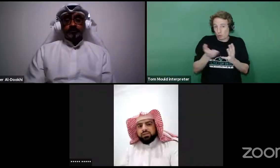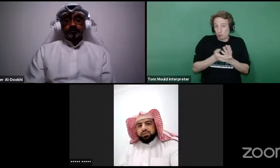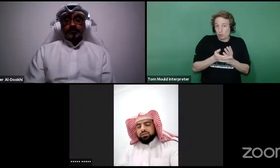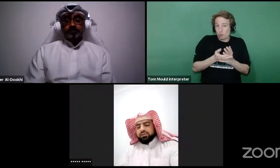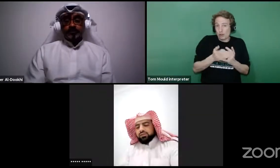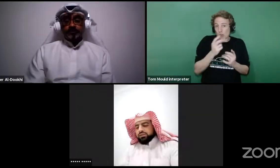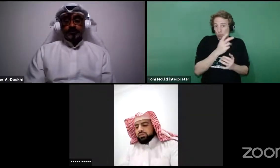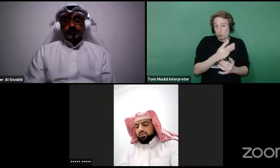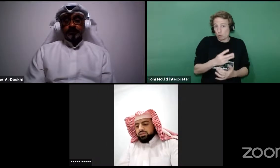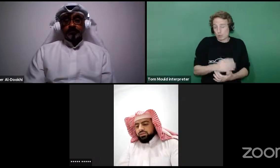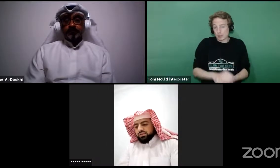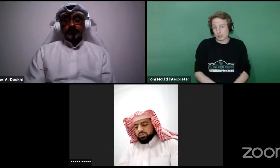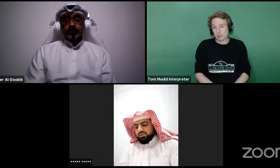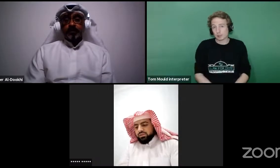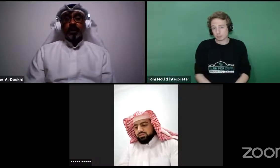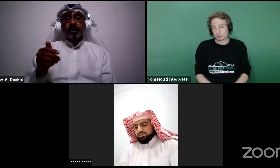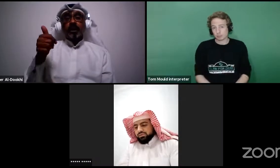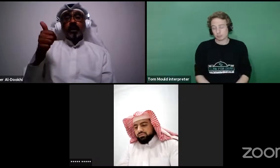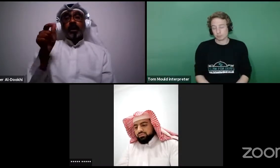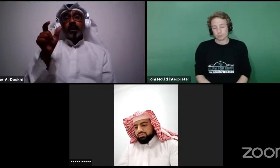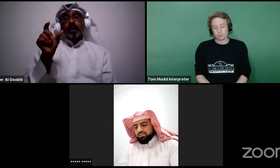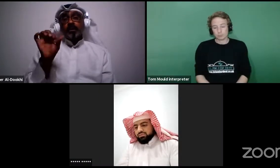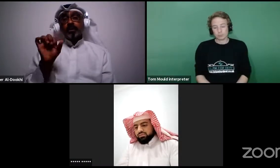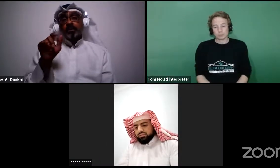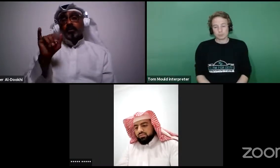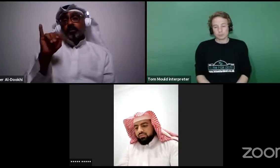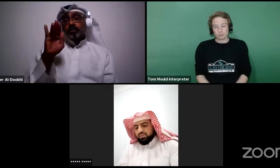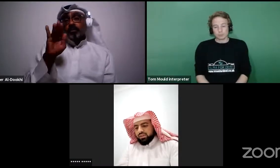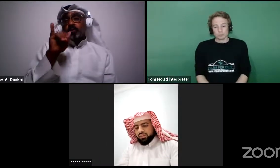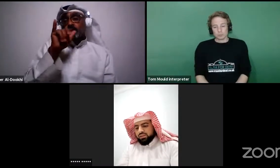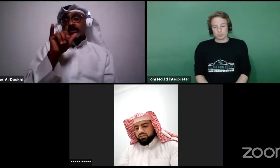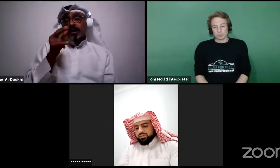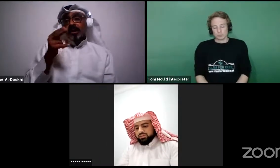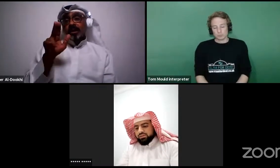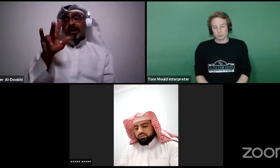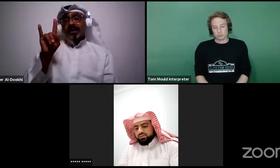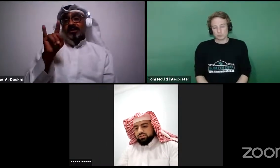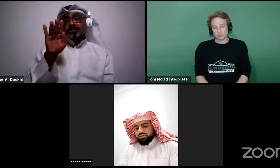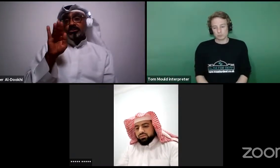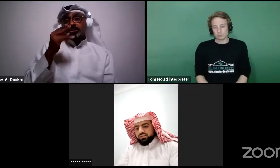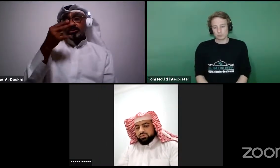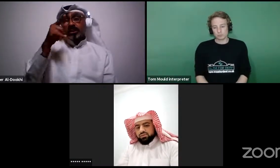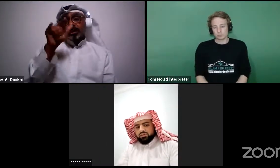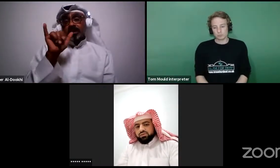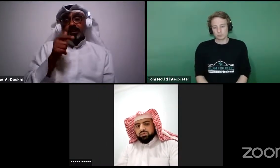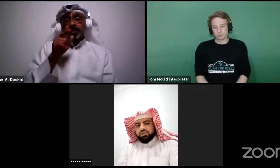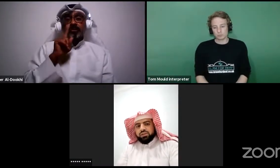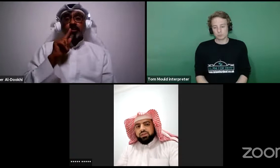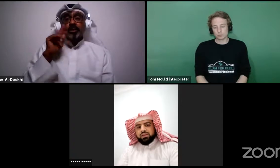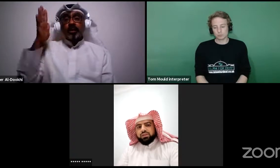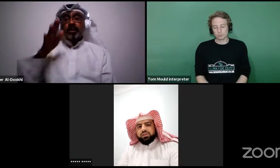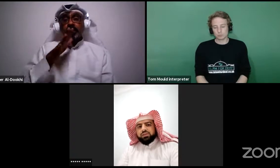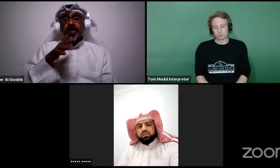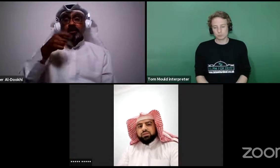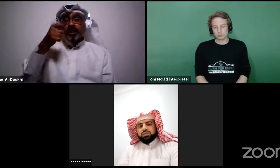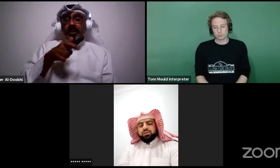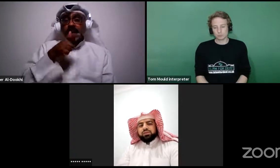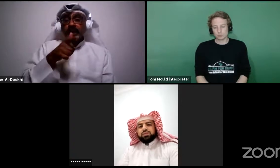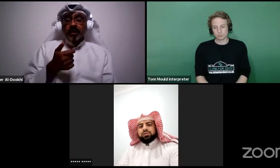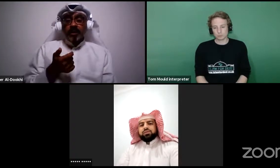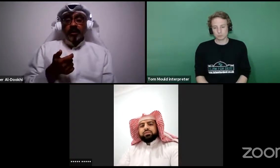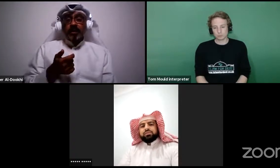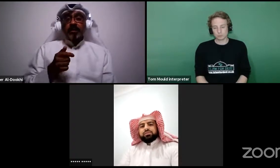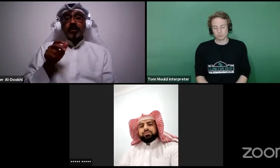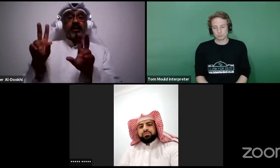وفي حديث أبي موسى الأشعري رضي الله تعالى عنه المتفق على صحته أن النبي صلى الله عليه وسلم قال: مثل